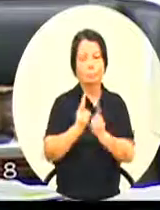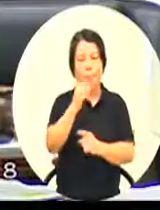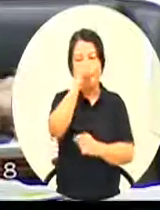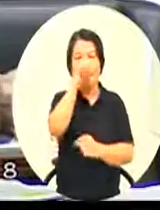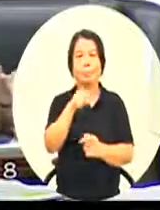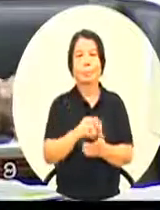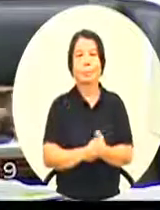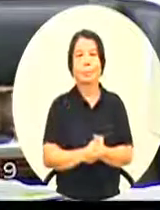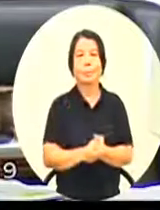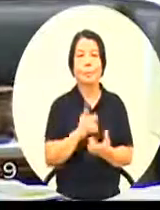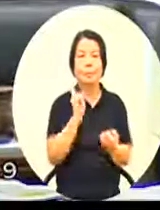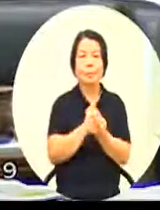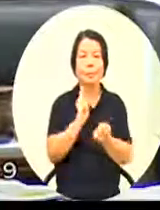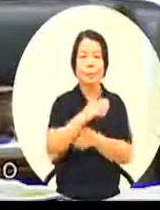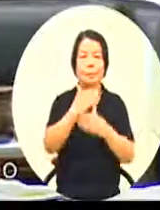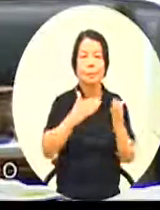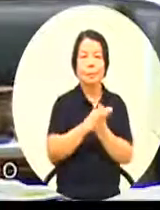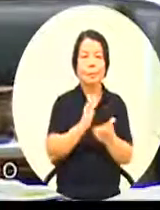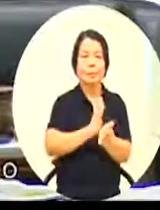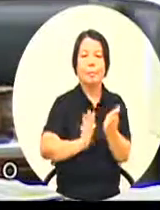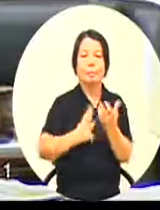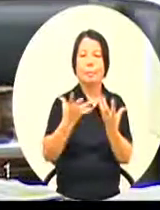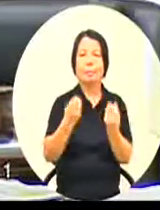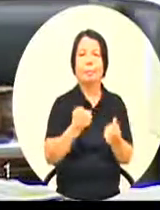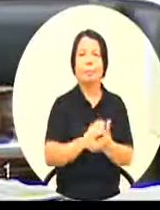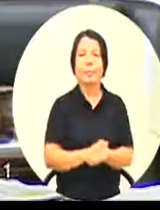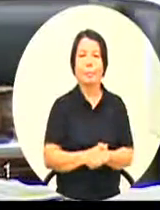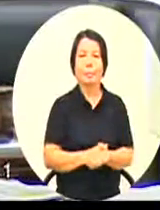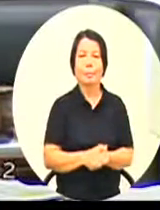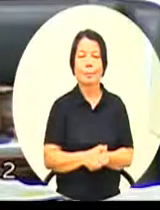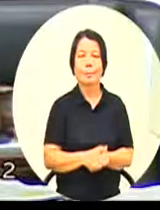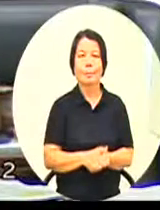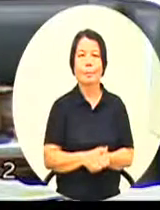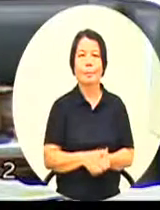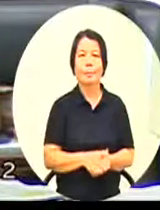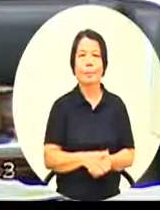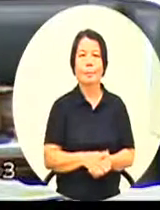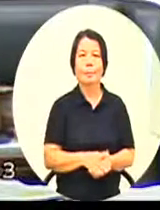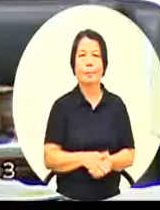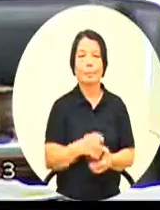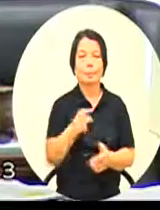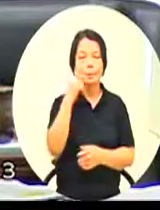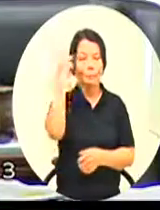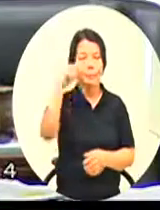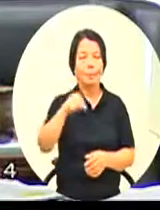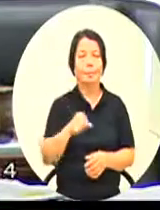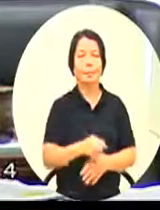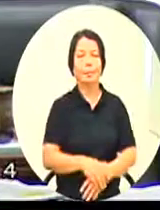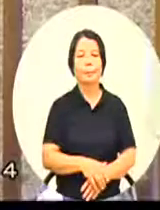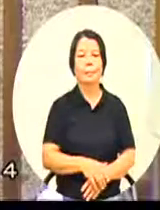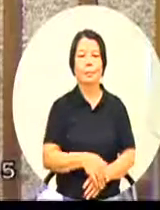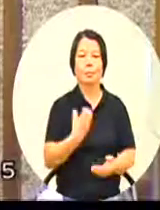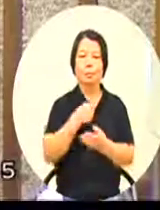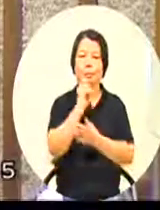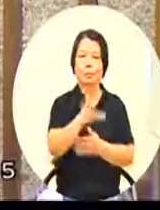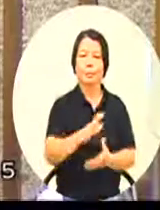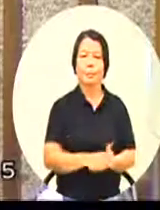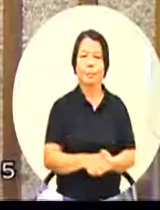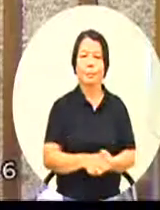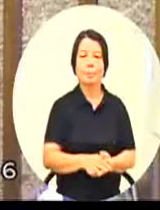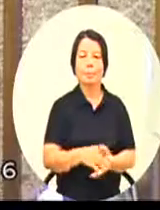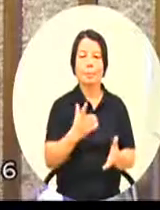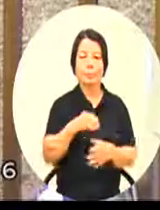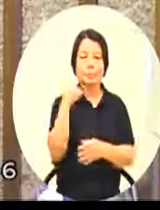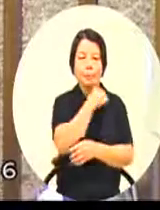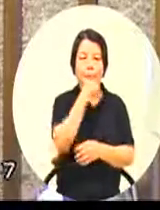实对学校也没什么影响。这个你觉得怎么样？ 跟议员报告哈，这个部分在我们台